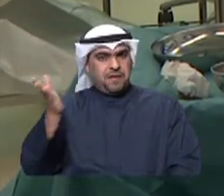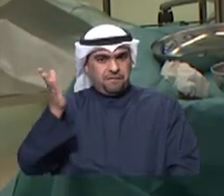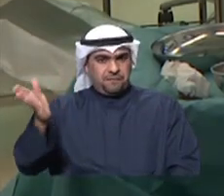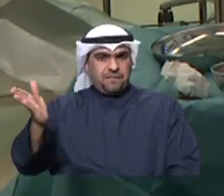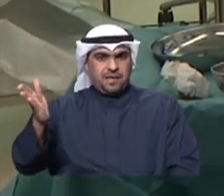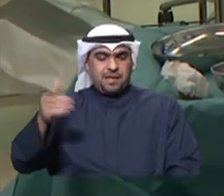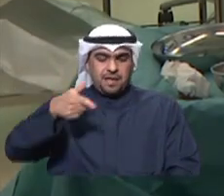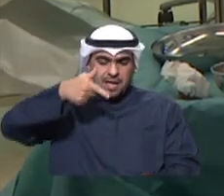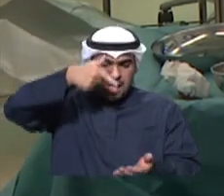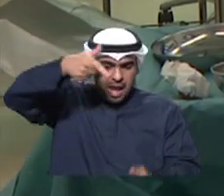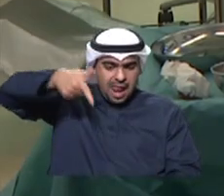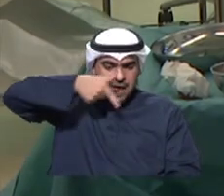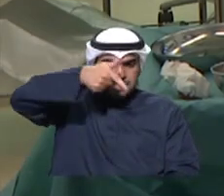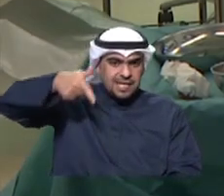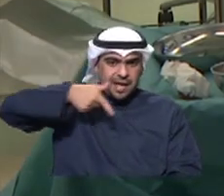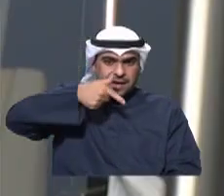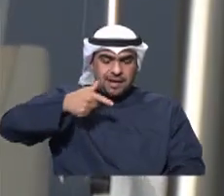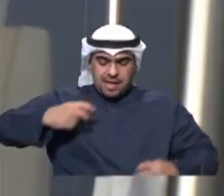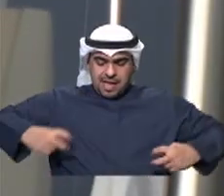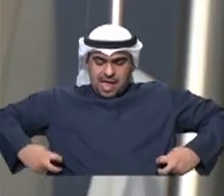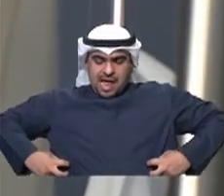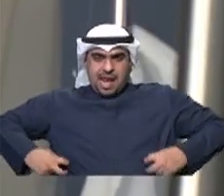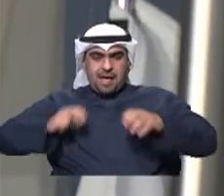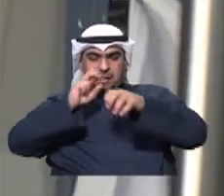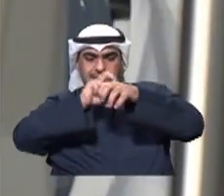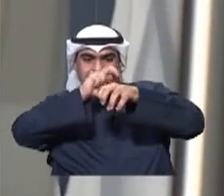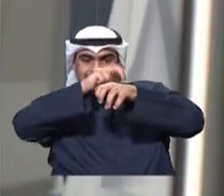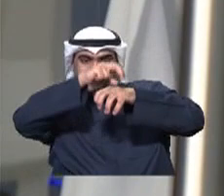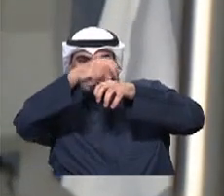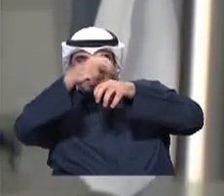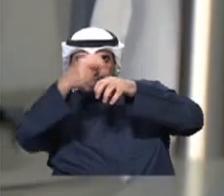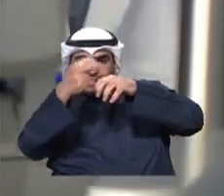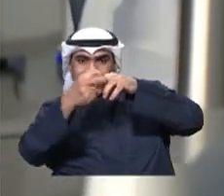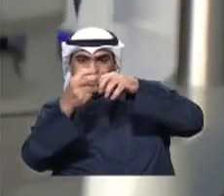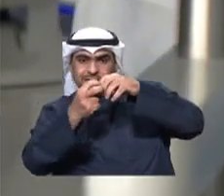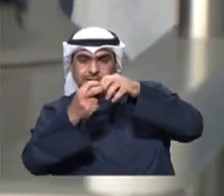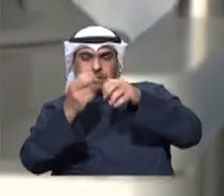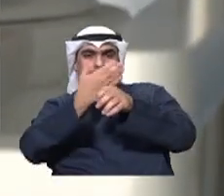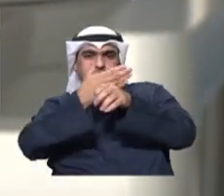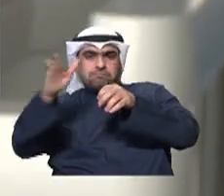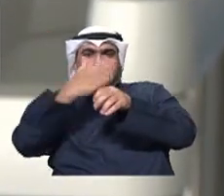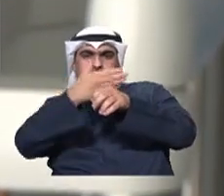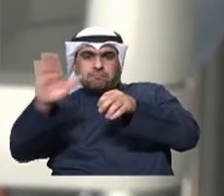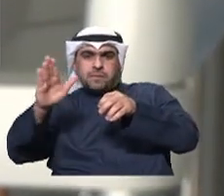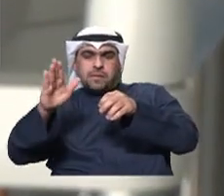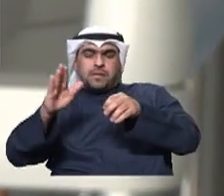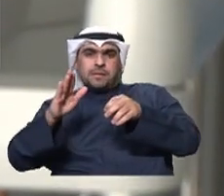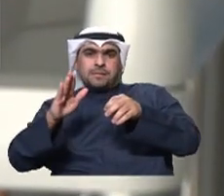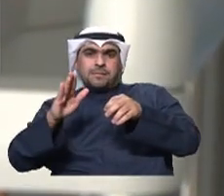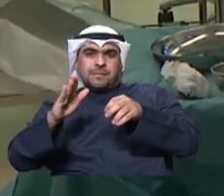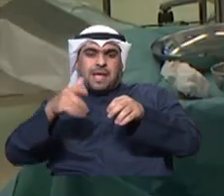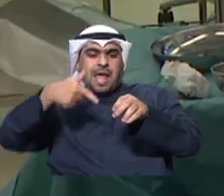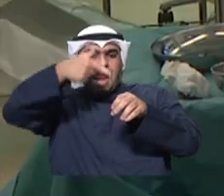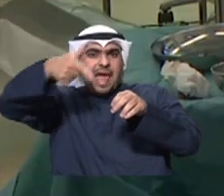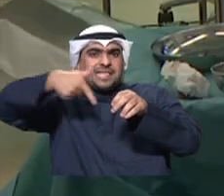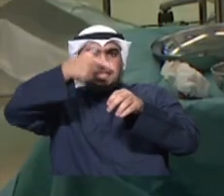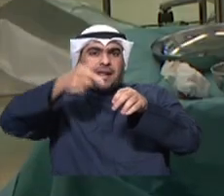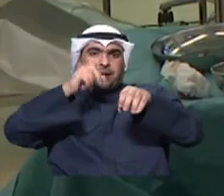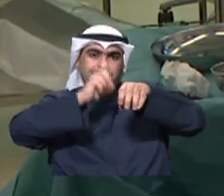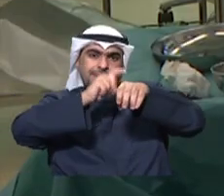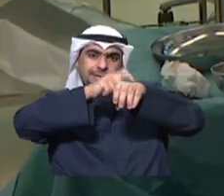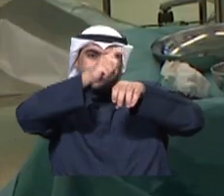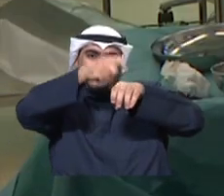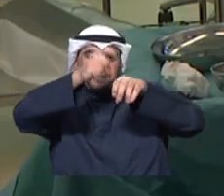دقيقه للحصوات الكلى اللي هو الحين الحمد لله صرنا رواد فيها. احنا هني دورنا ايضا دور تعليمي،